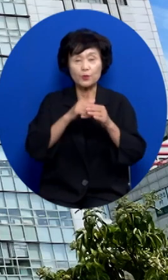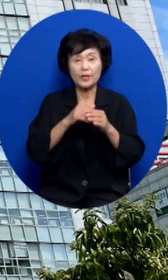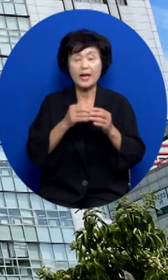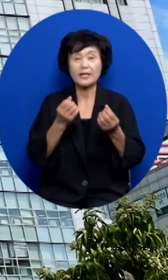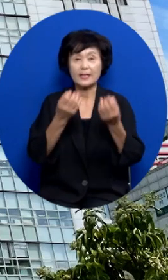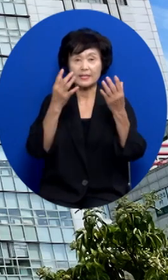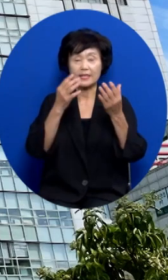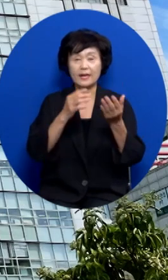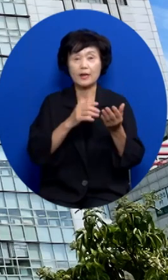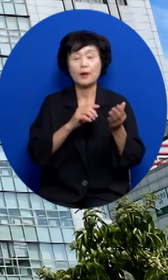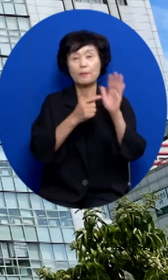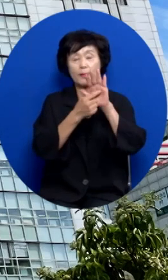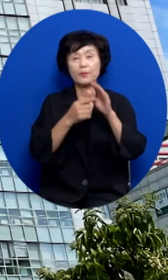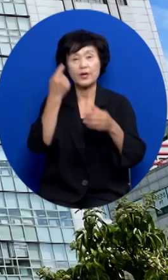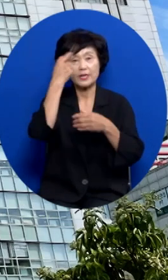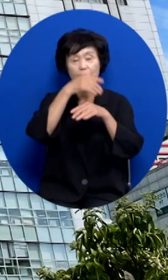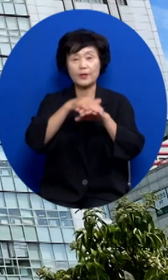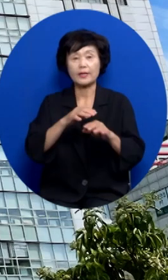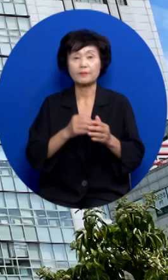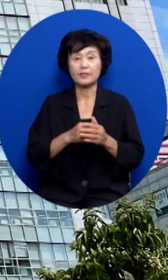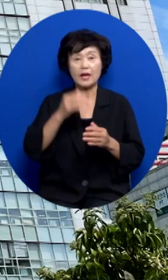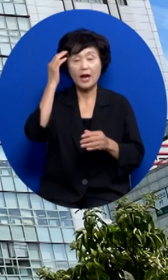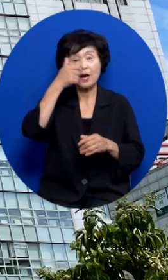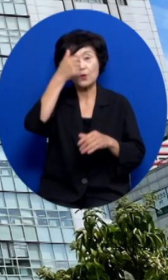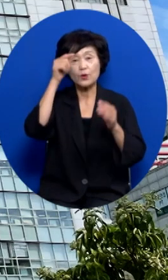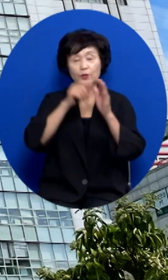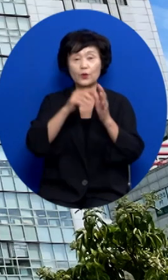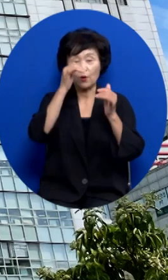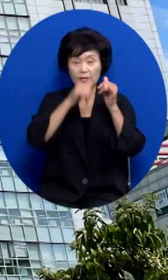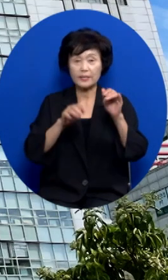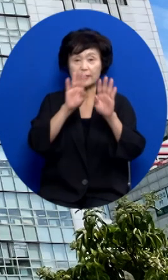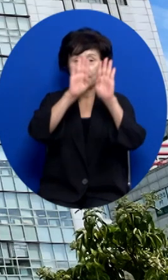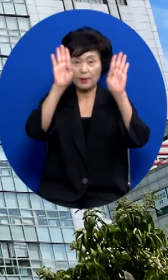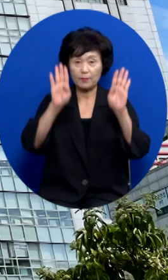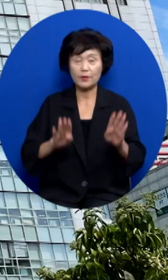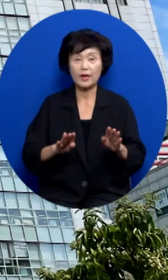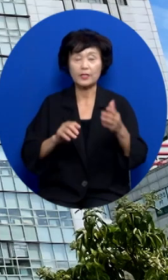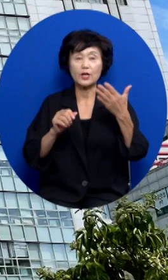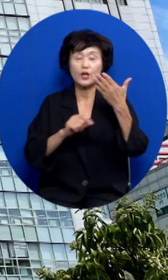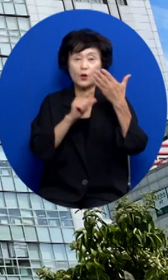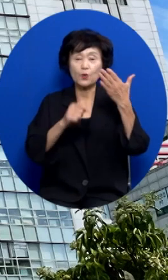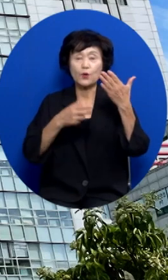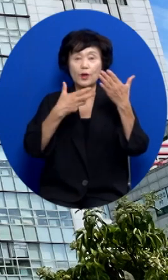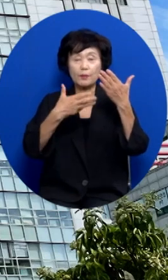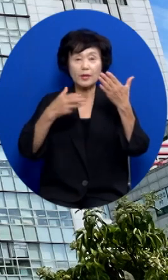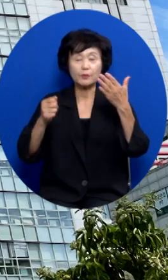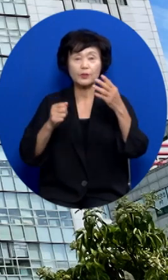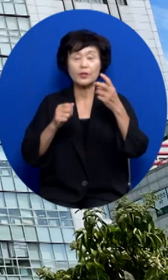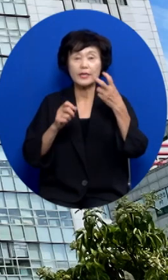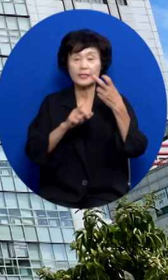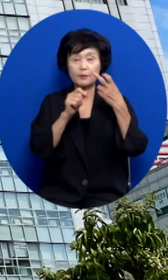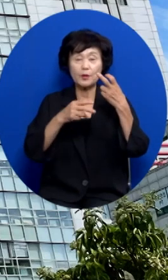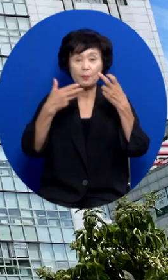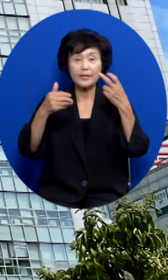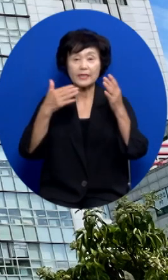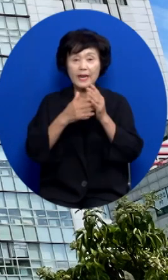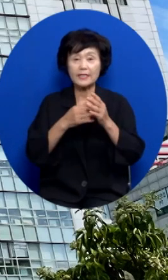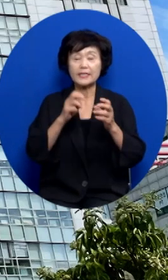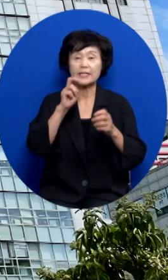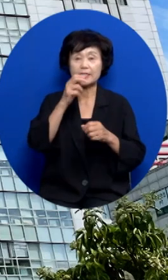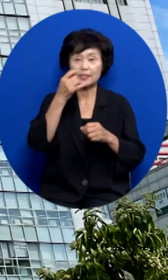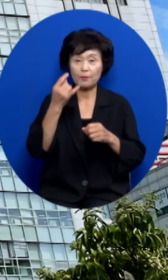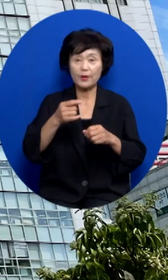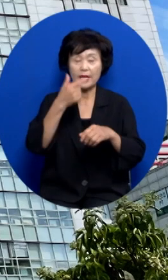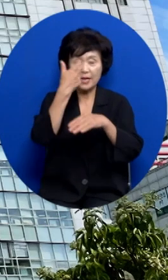예정입니다. 한국 기독교 역사 박물관이 오는 9월 8일부터 12월 30일까지 제20회 기획